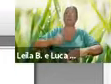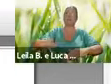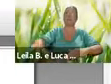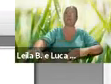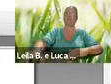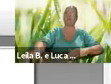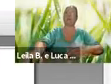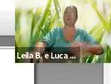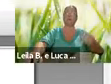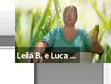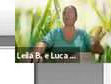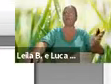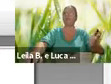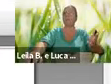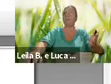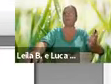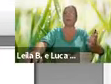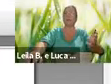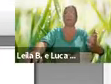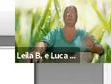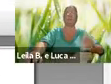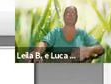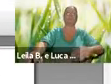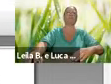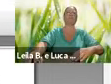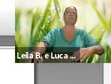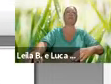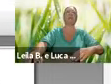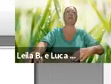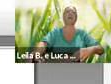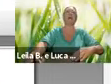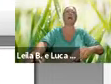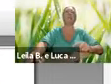tono vibratorio che lui è abituato,